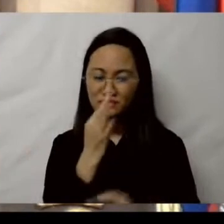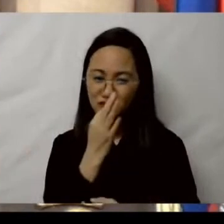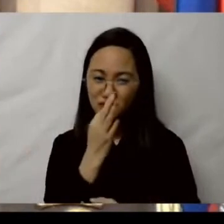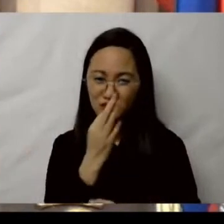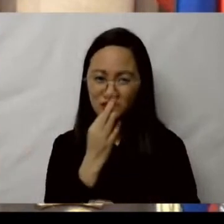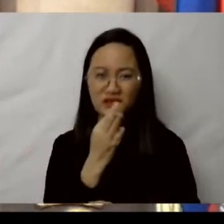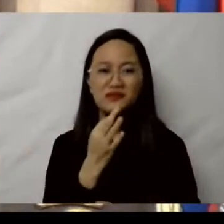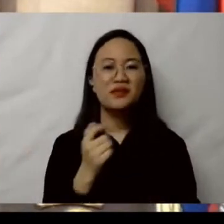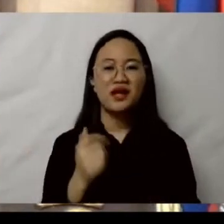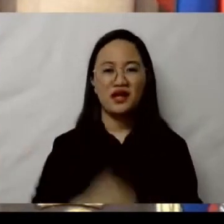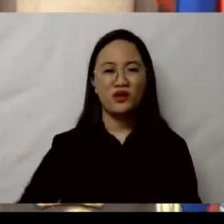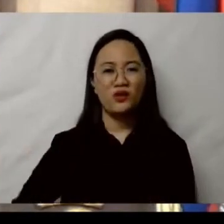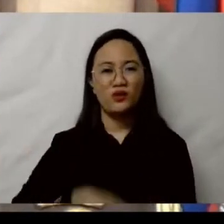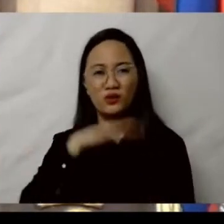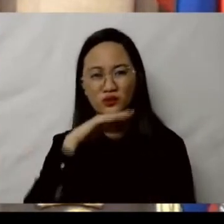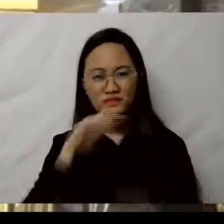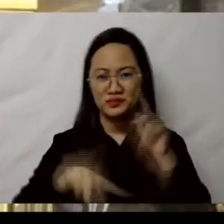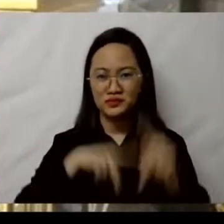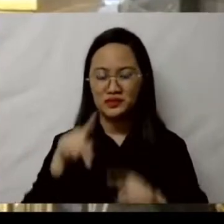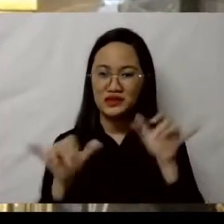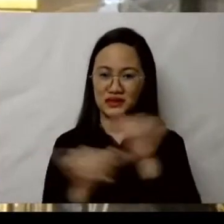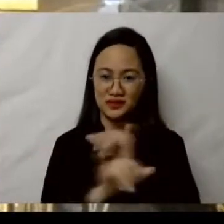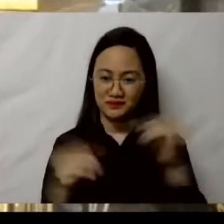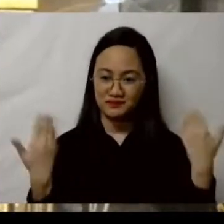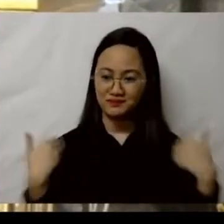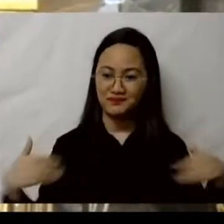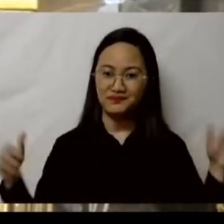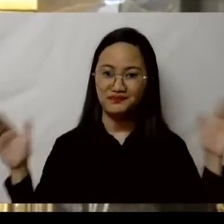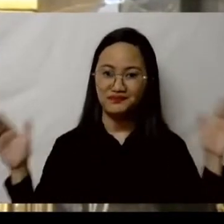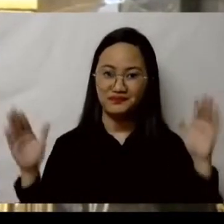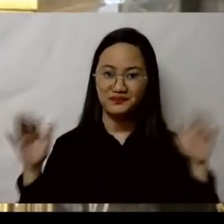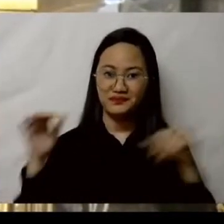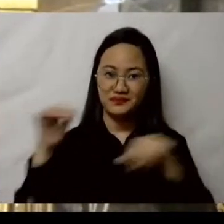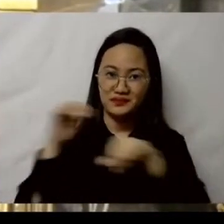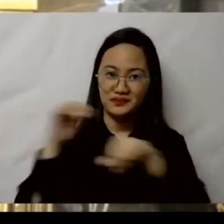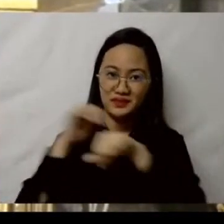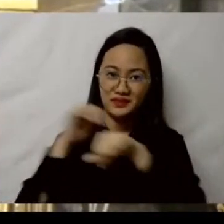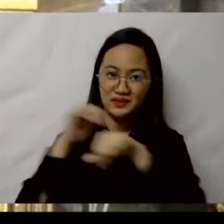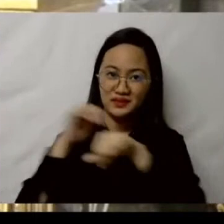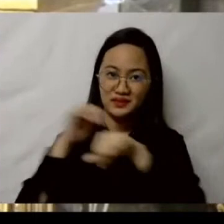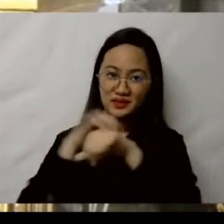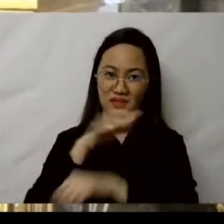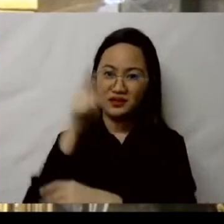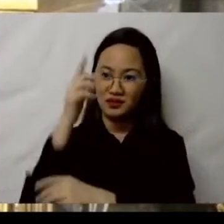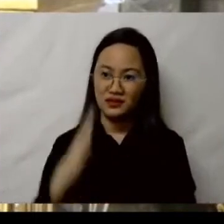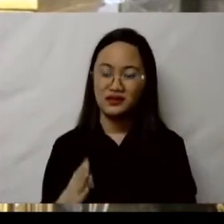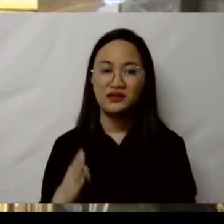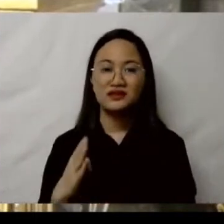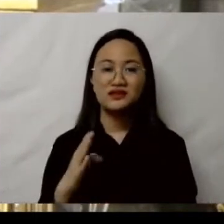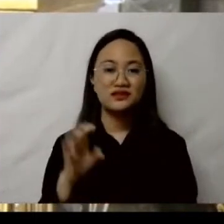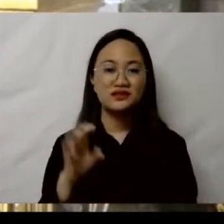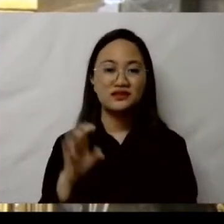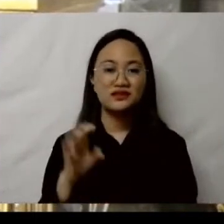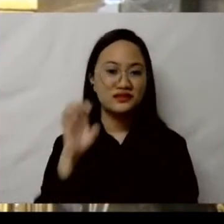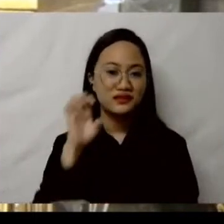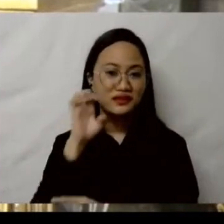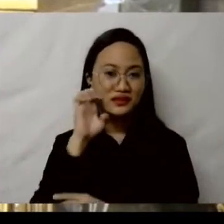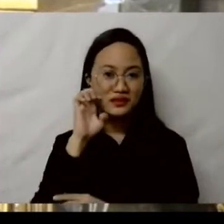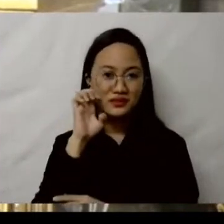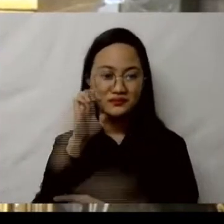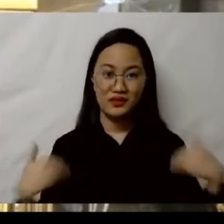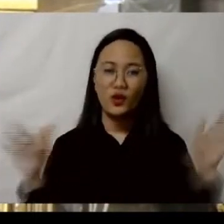pinadalang anghel ng Diyos kay Elias. Yung mga anghel, laging nasa harap yan, busog sa presensya ng Diyos. Kapag